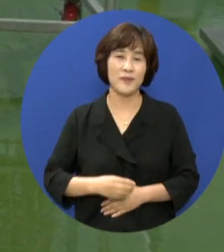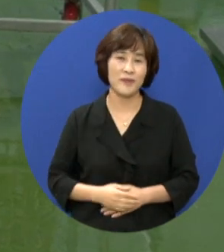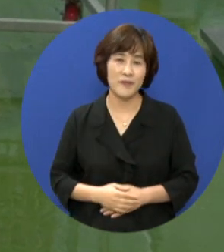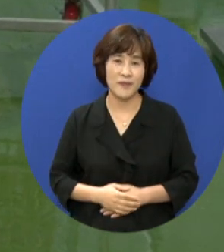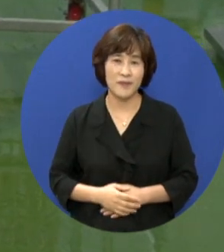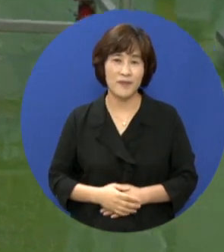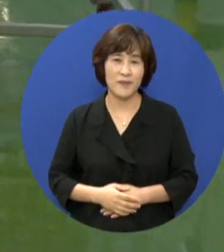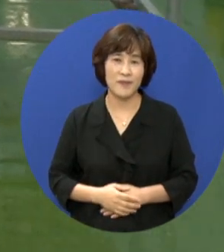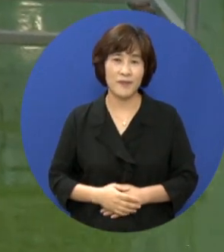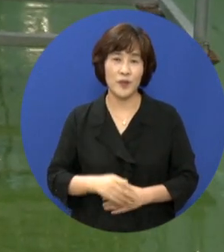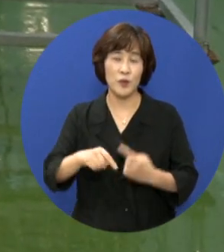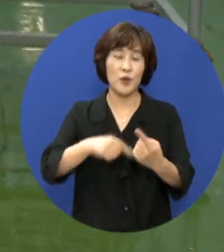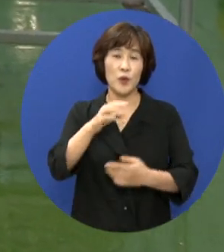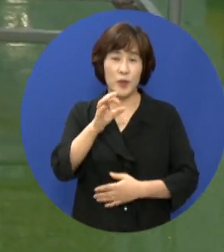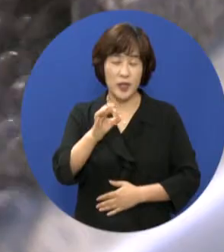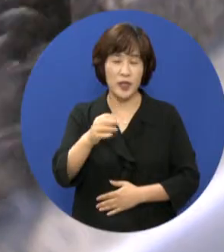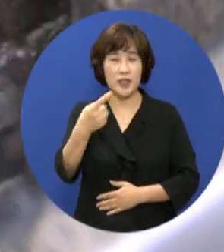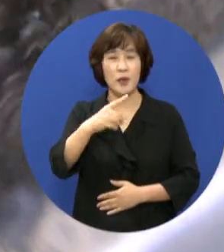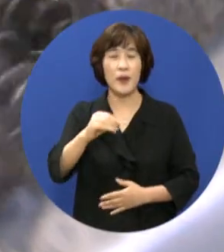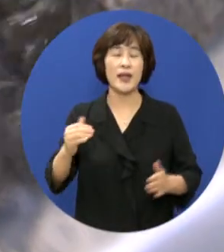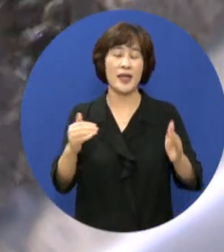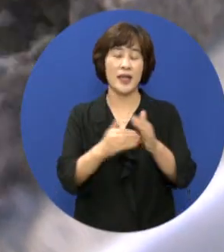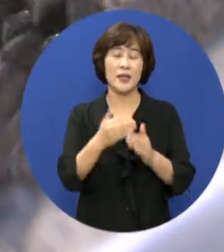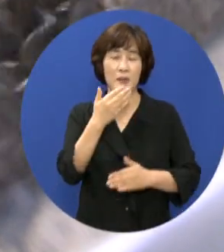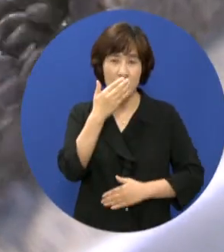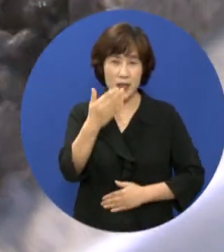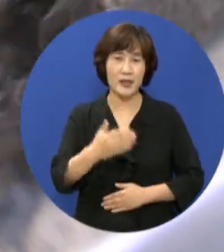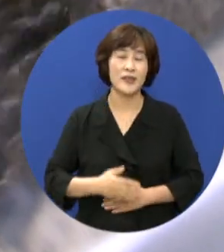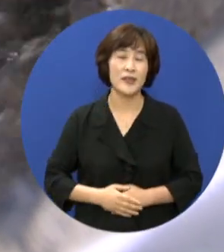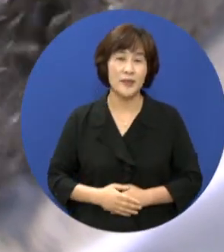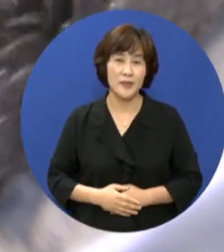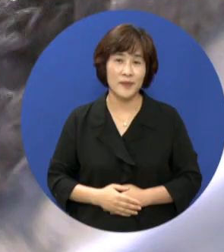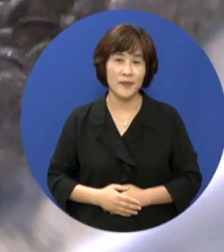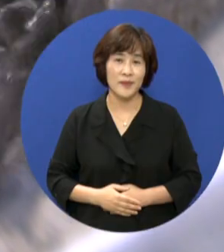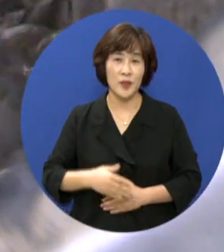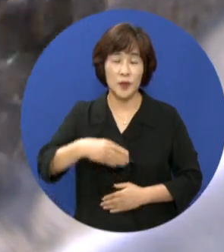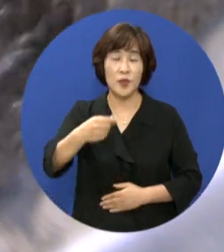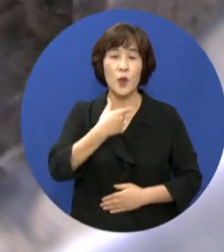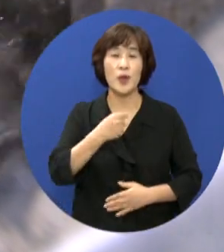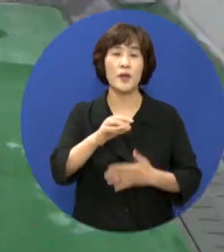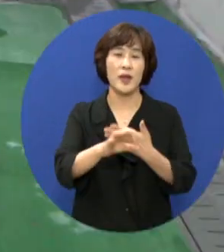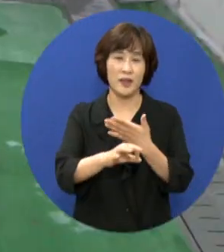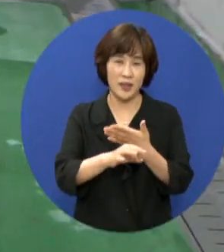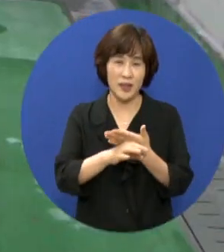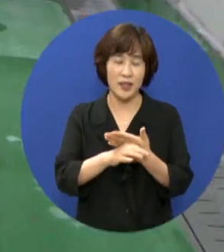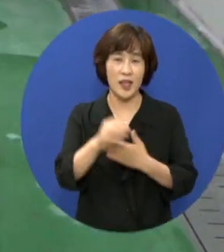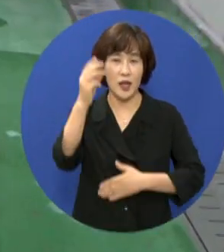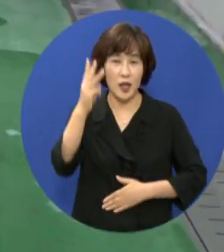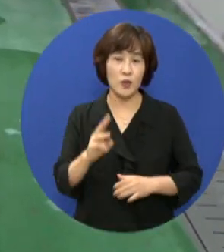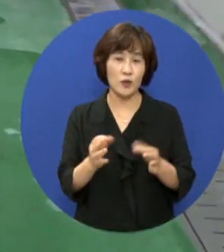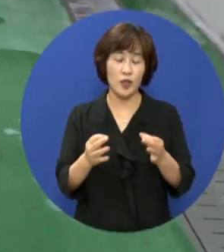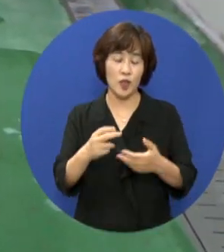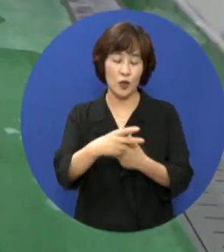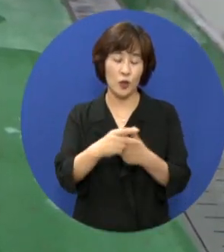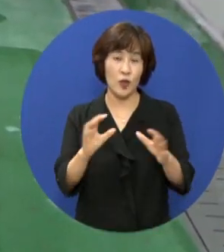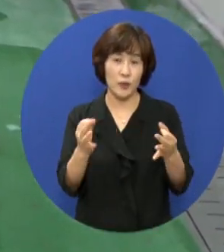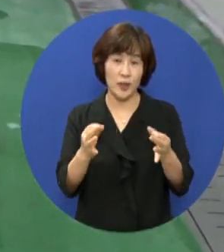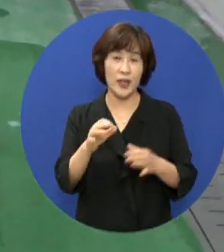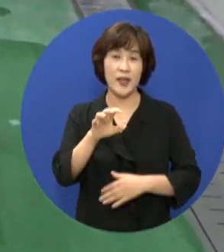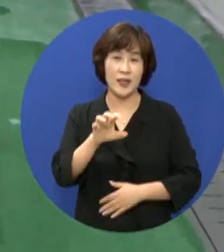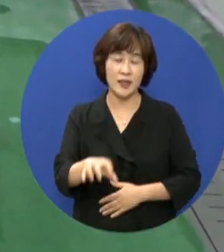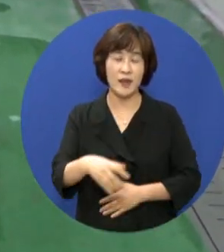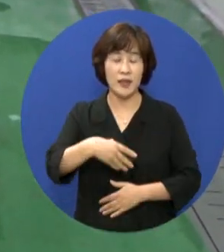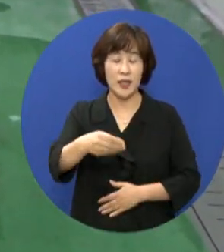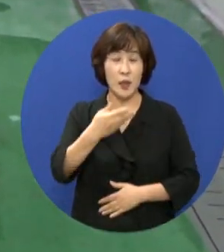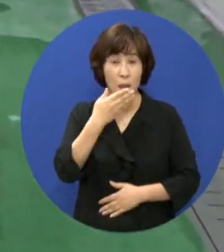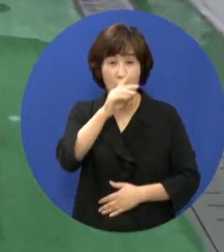입니다 운영 자금은 1000만원까지 가능합니다 융자를 바라는 업소는 광주 은행이나 농협 은행에서